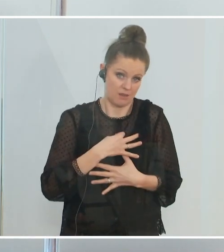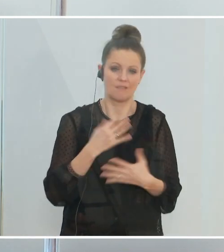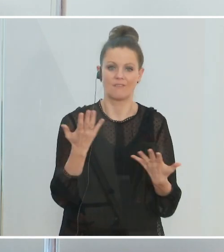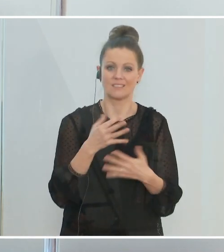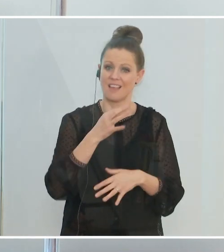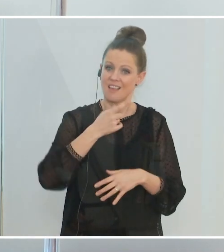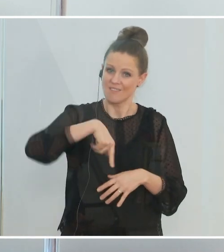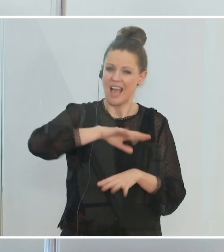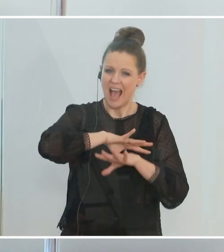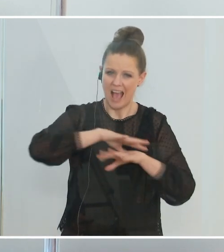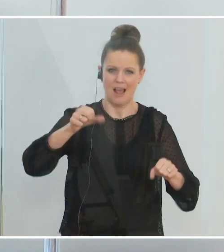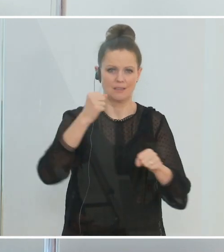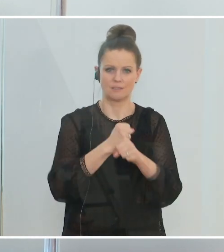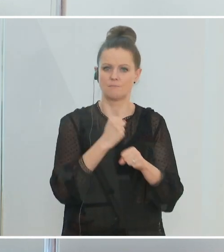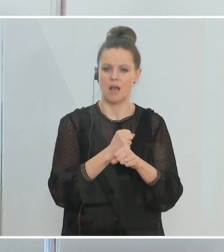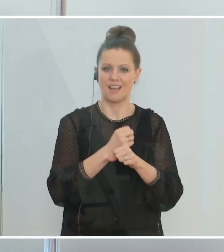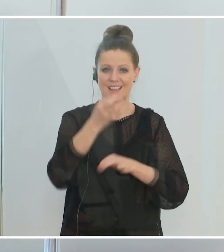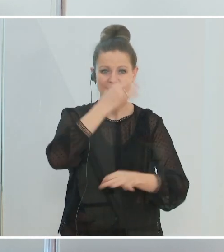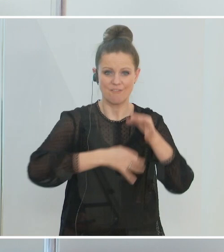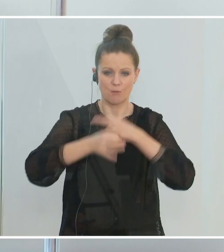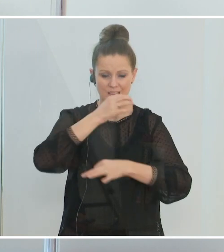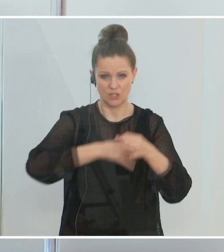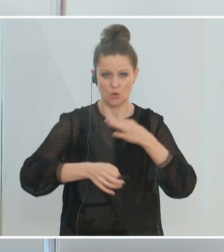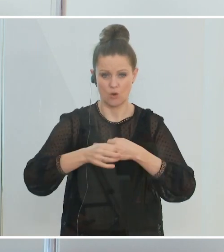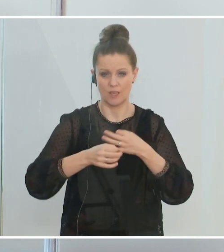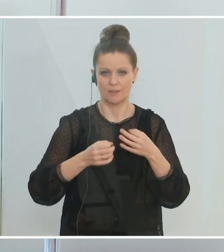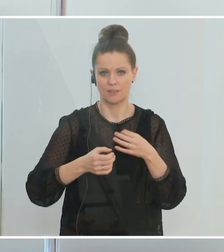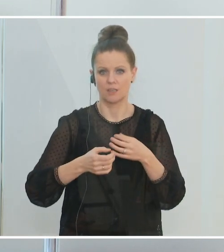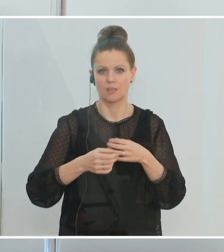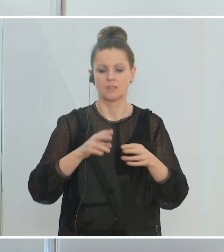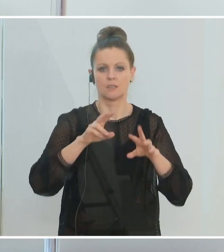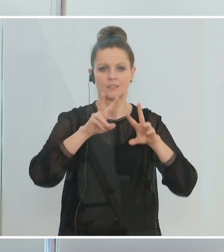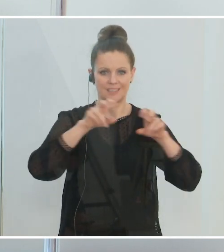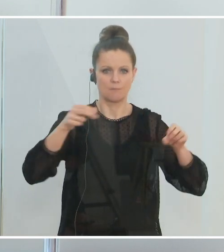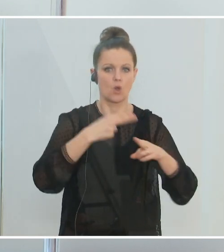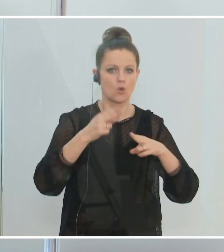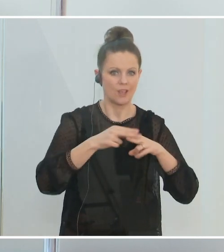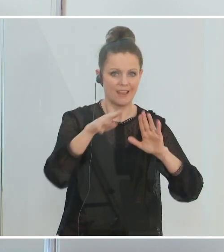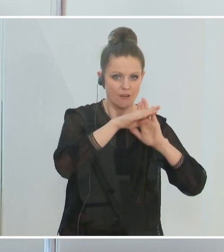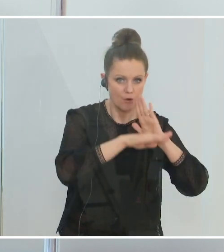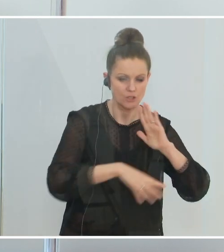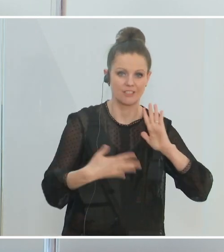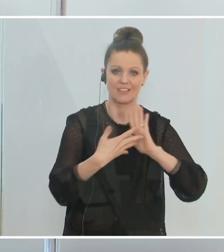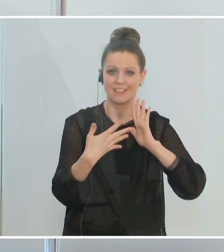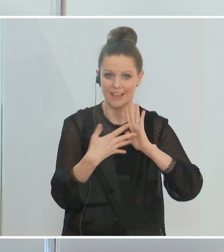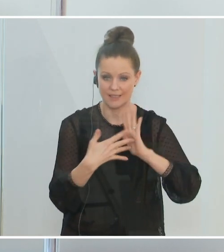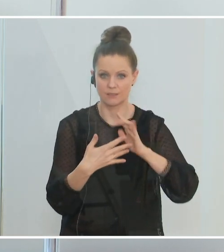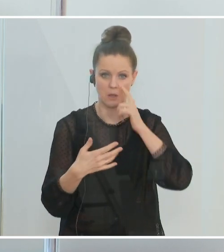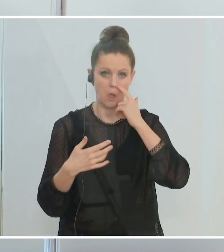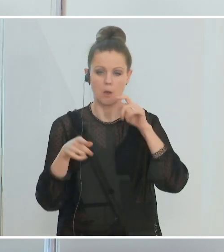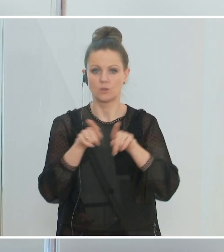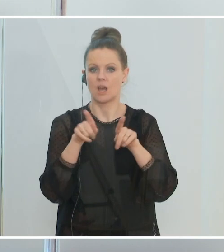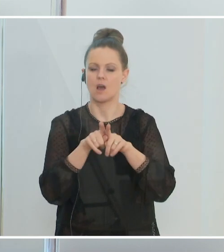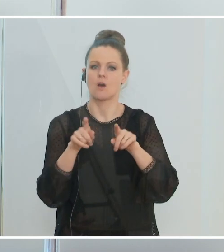alles tun, damit wir Informationen zu den Hygienevorschriften, zum Testen und